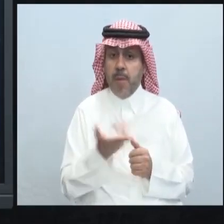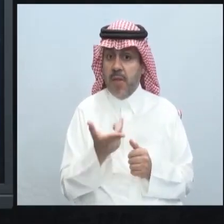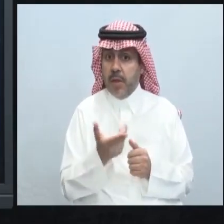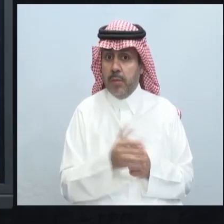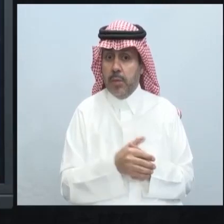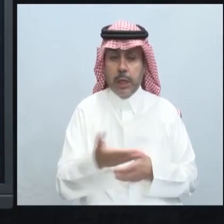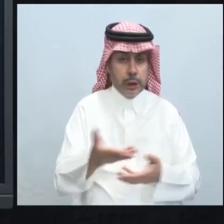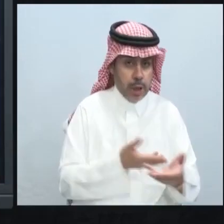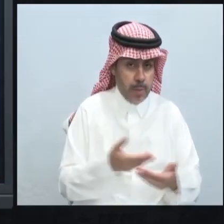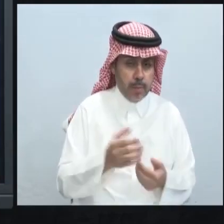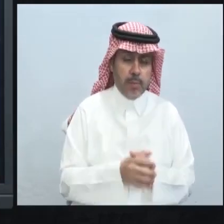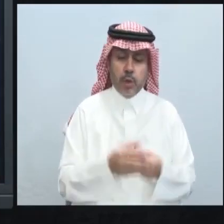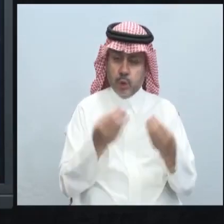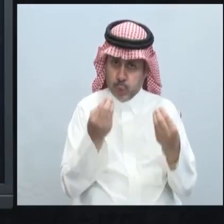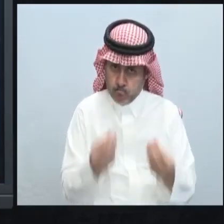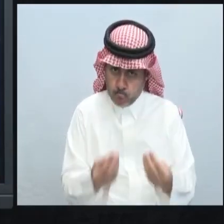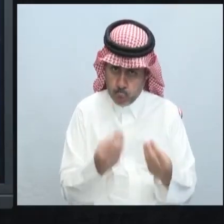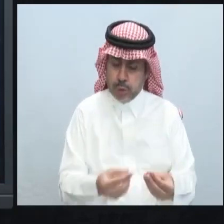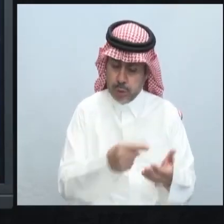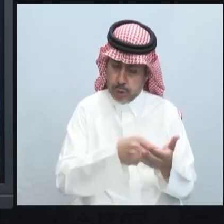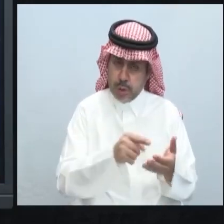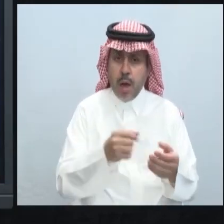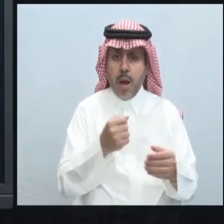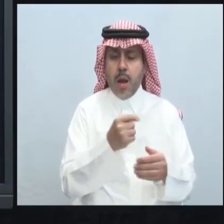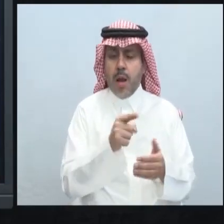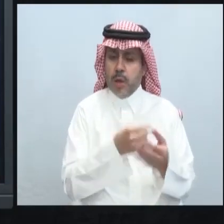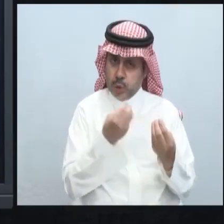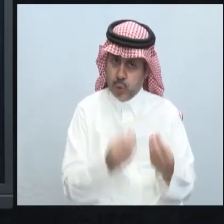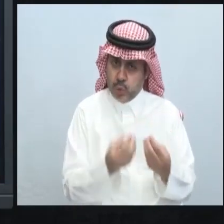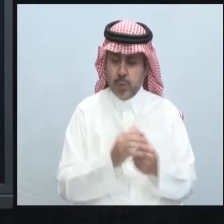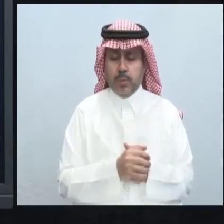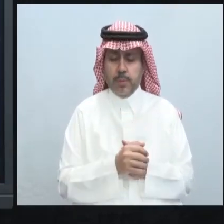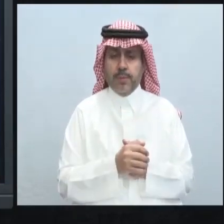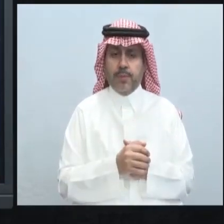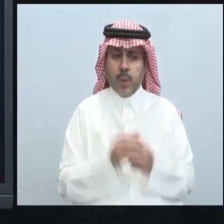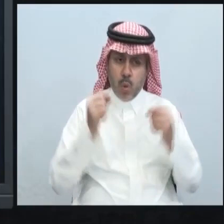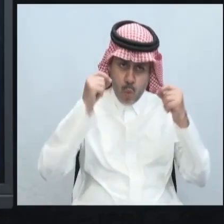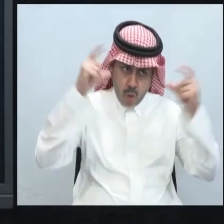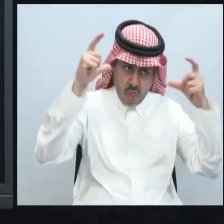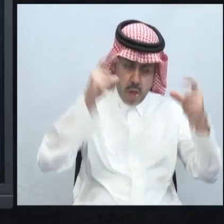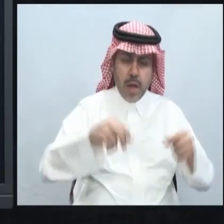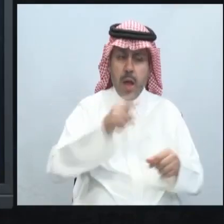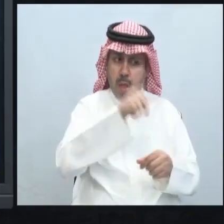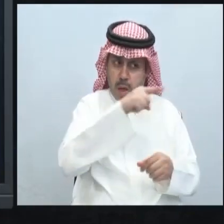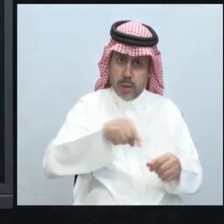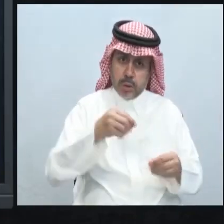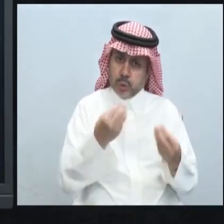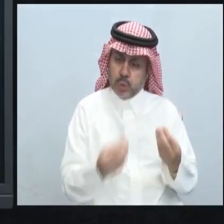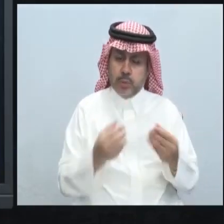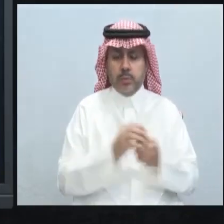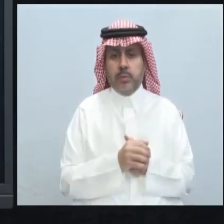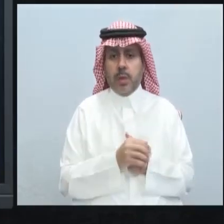نتعامل معهم ونصحح لهم هذا الخطا بالرفق واللين كما كان هدي النبي صلى الله عليه